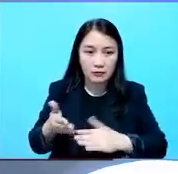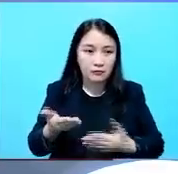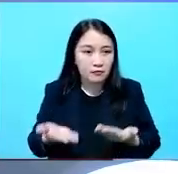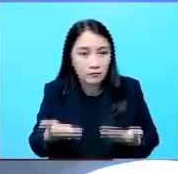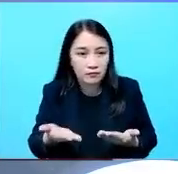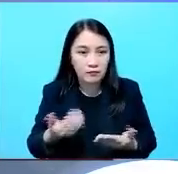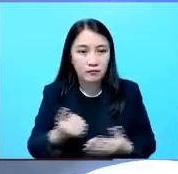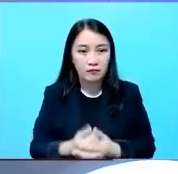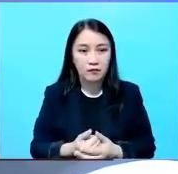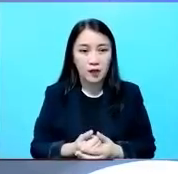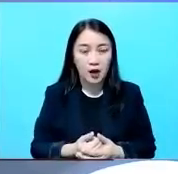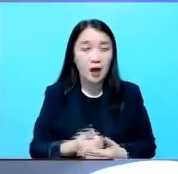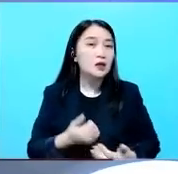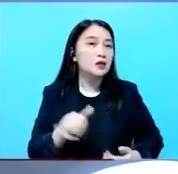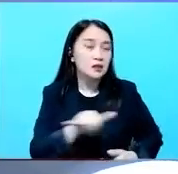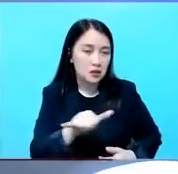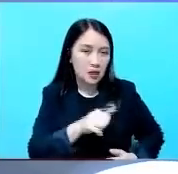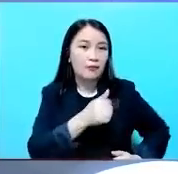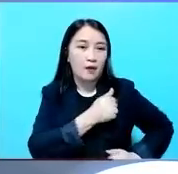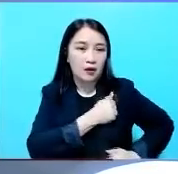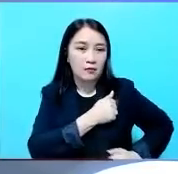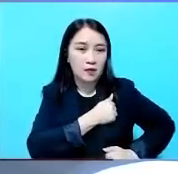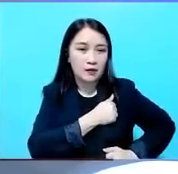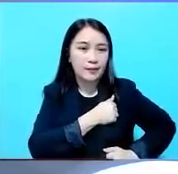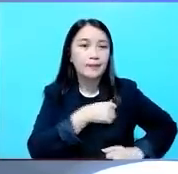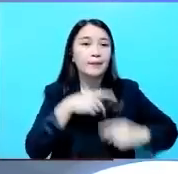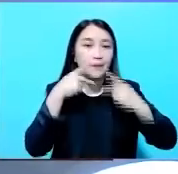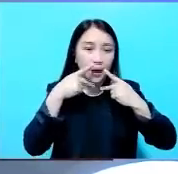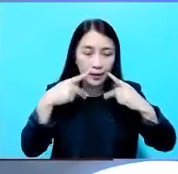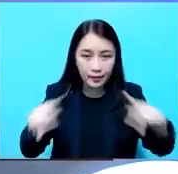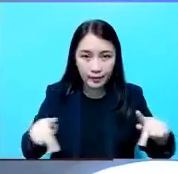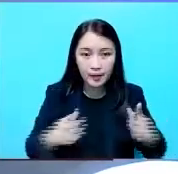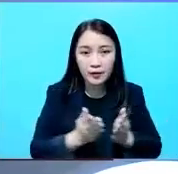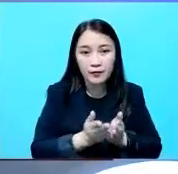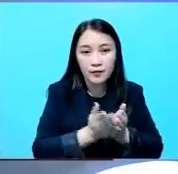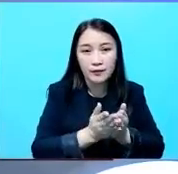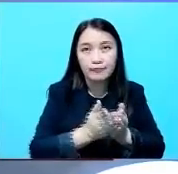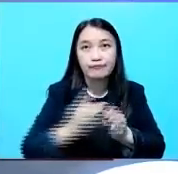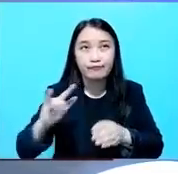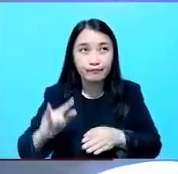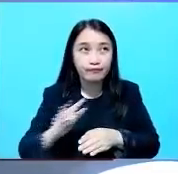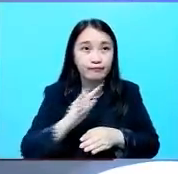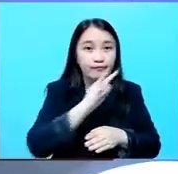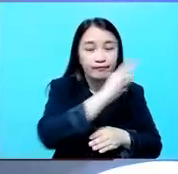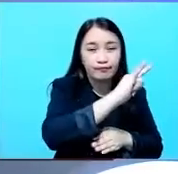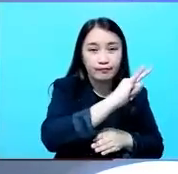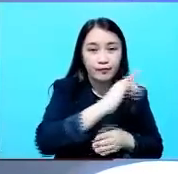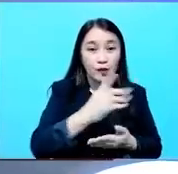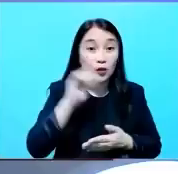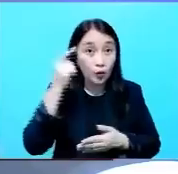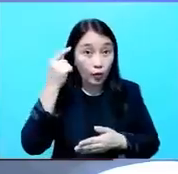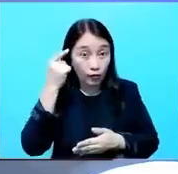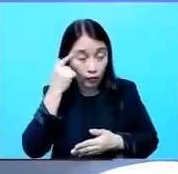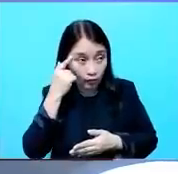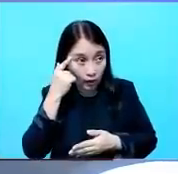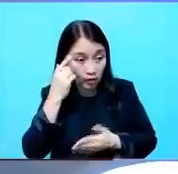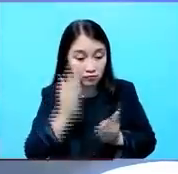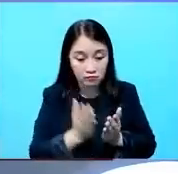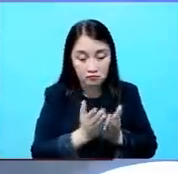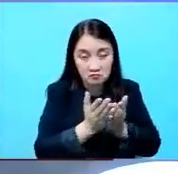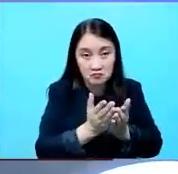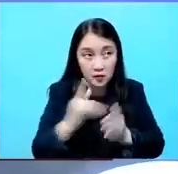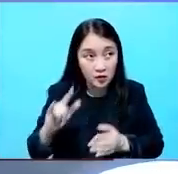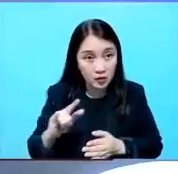armed forces nito o mga public vessels or aircraft. Ibig pong sabihin ng public vessels, mga barko o eroplano